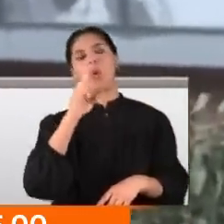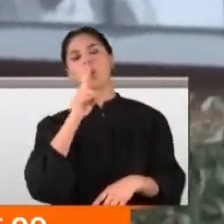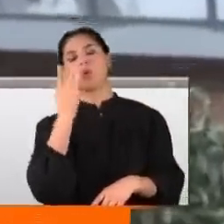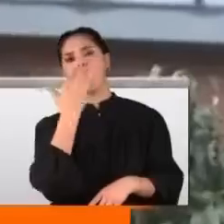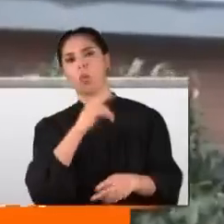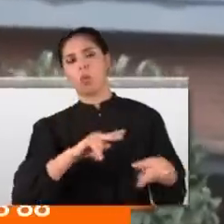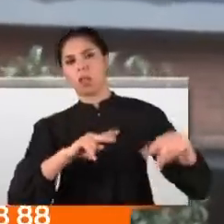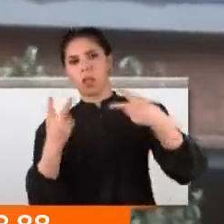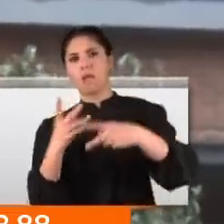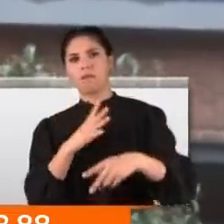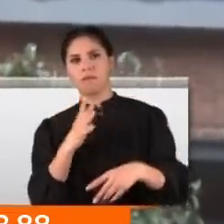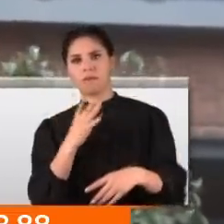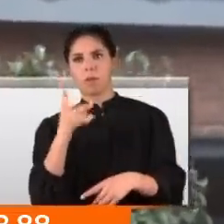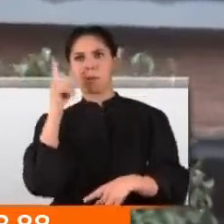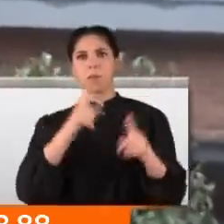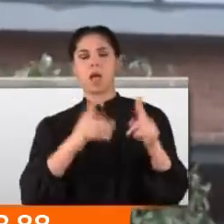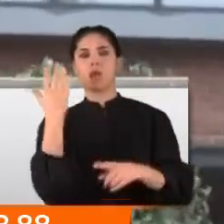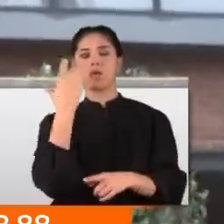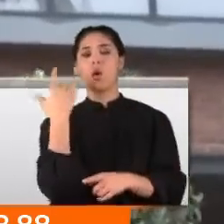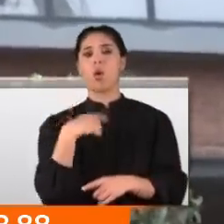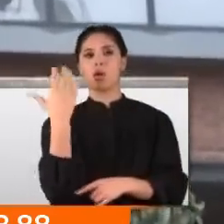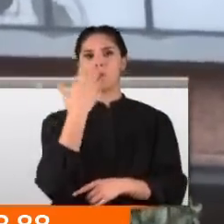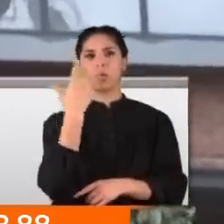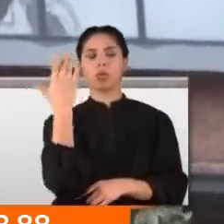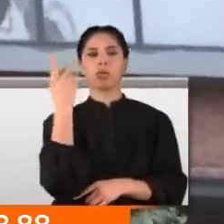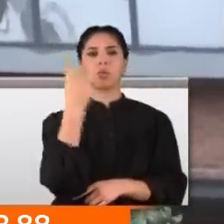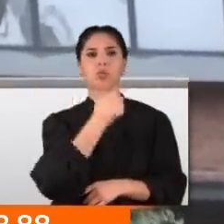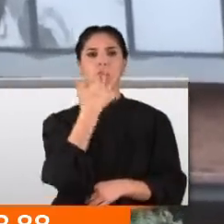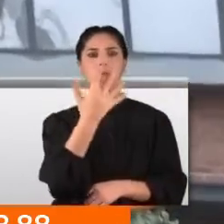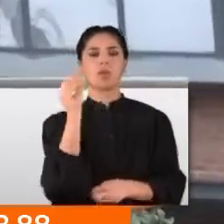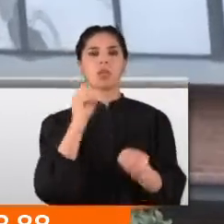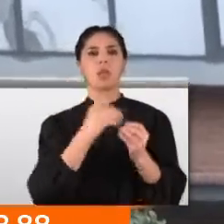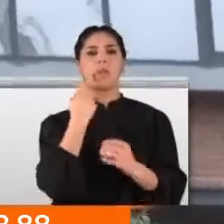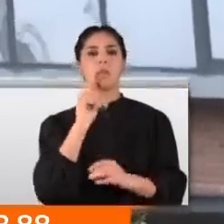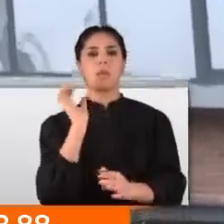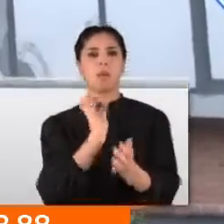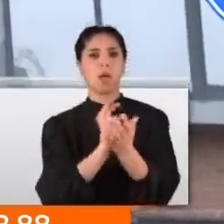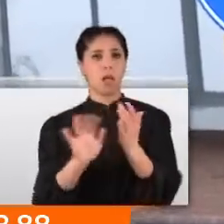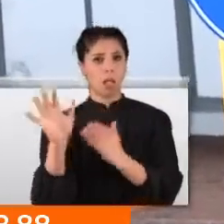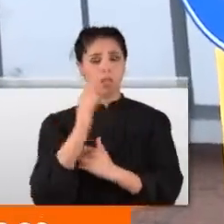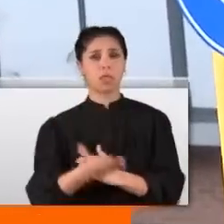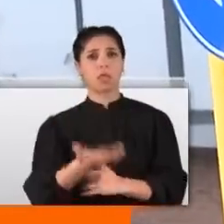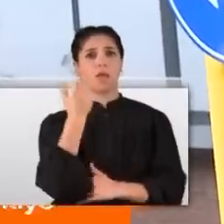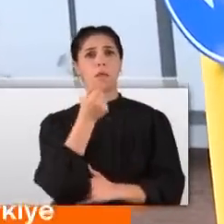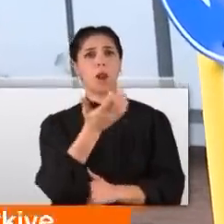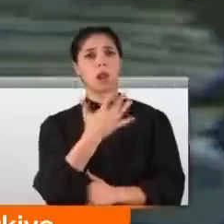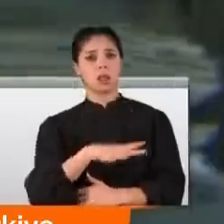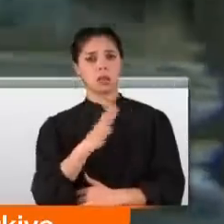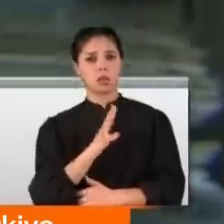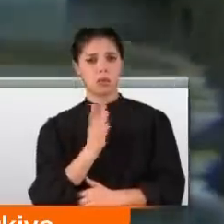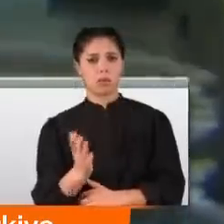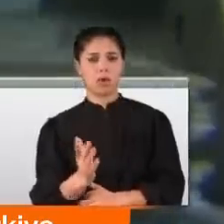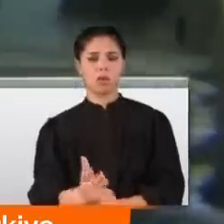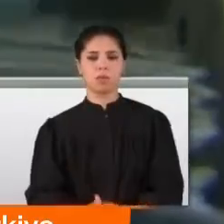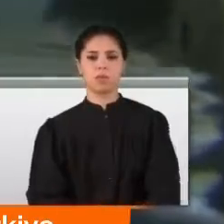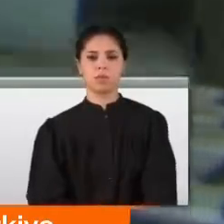liseye geçişlerde bazı özel okullar %65 zam sınırını uygulamıyor ve velilerden daha yüksek ücret istiyor. Çok